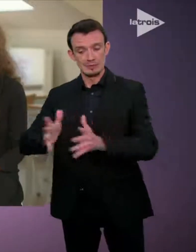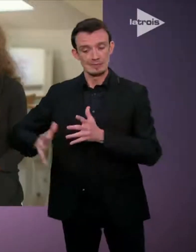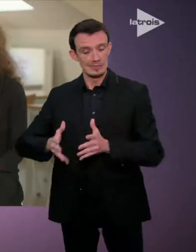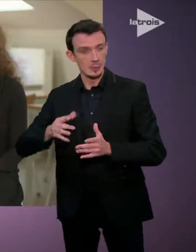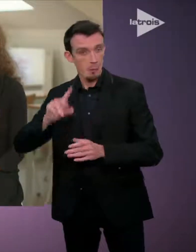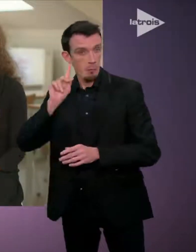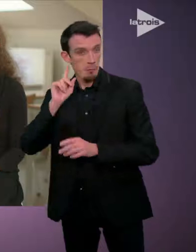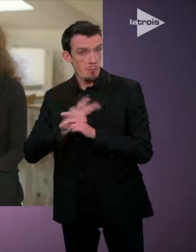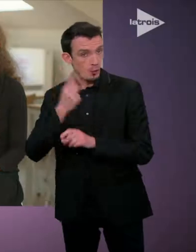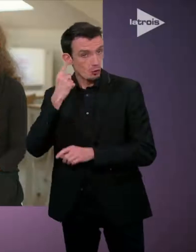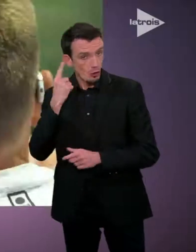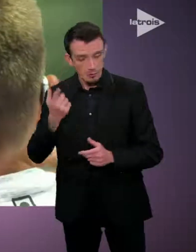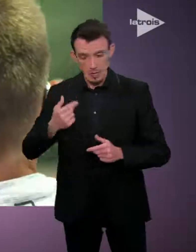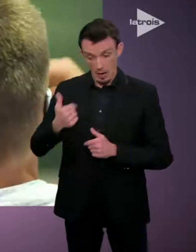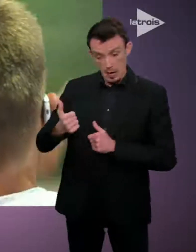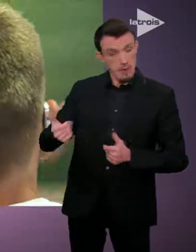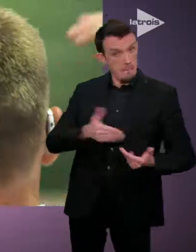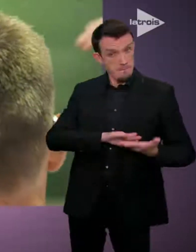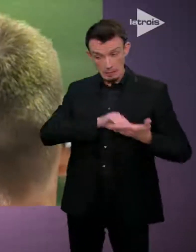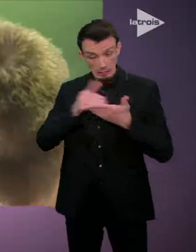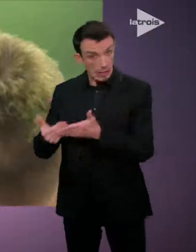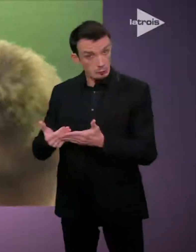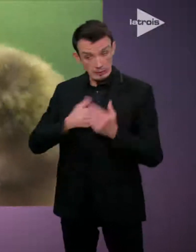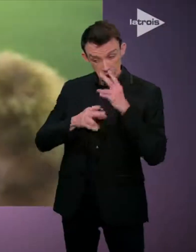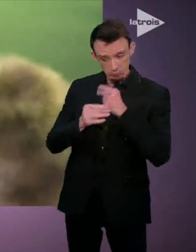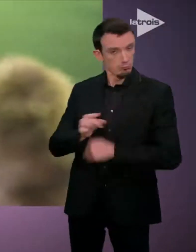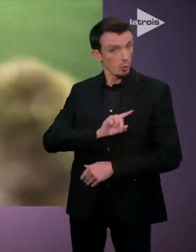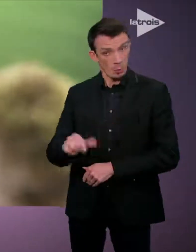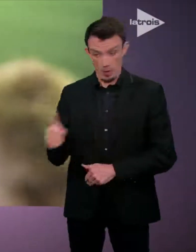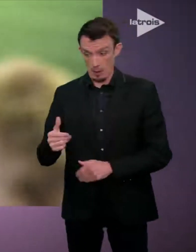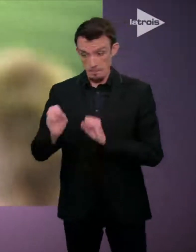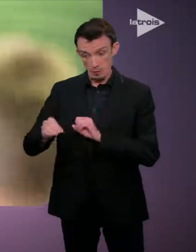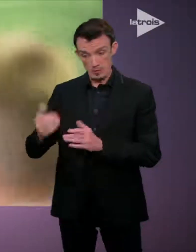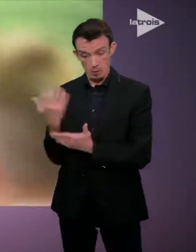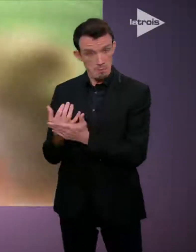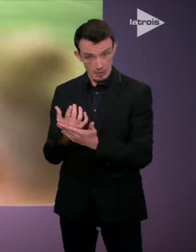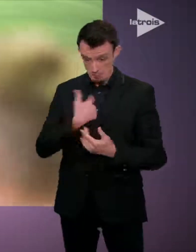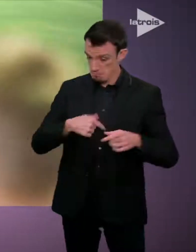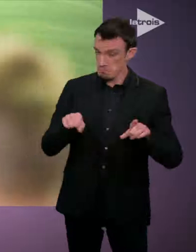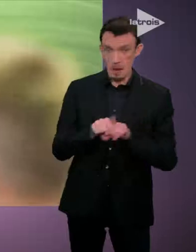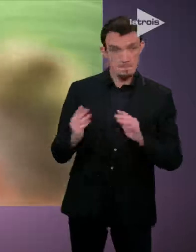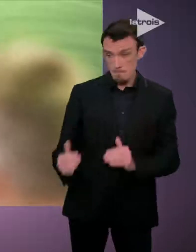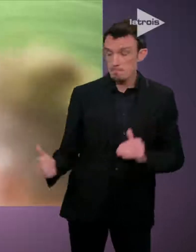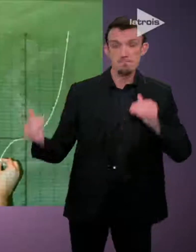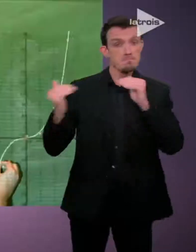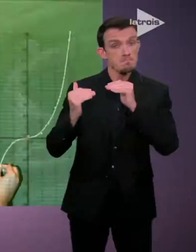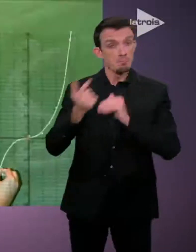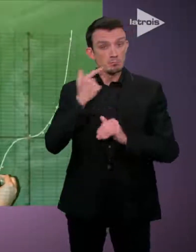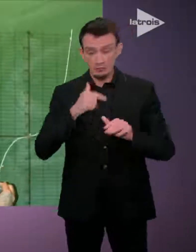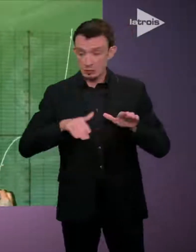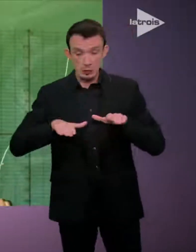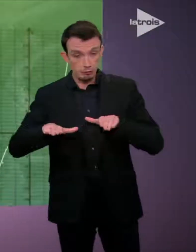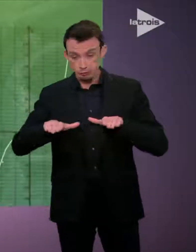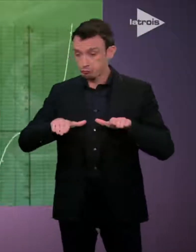dis. Donc elle est autant prof de maths que moi. Et donc on est vraiment en même temps dans la matière, au niveau de la